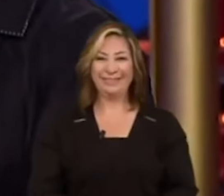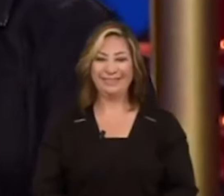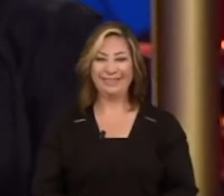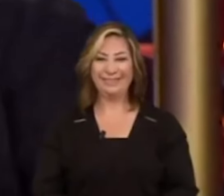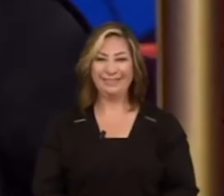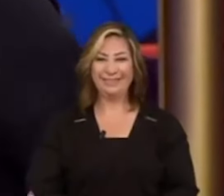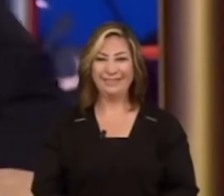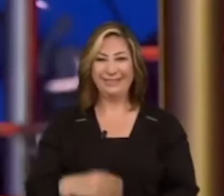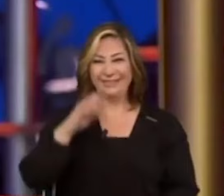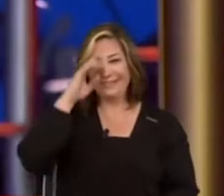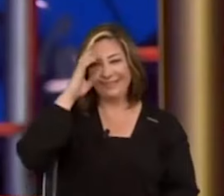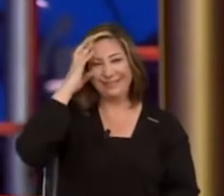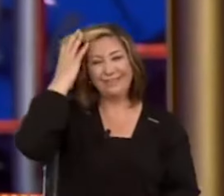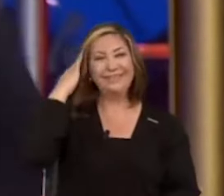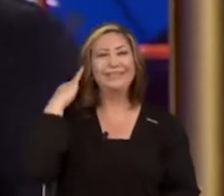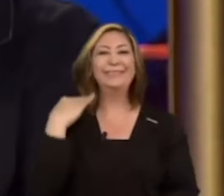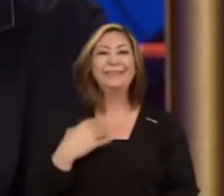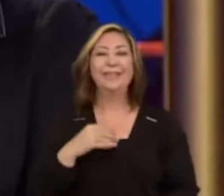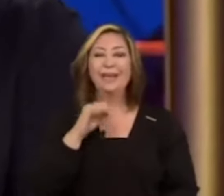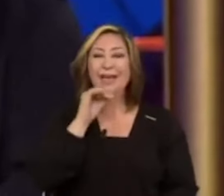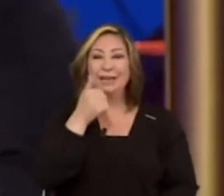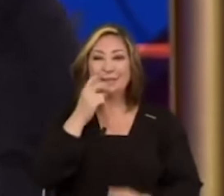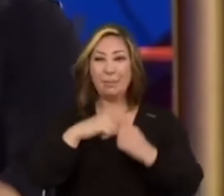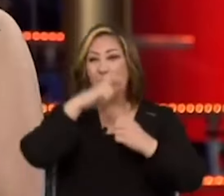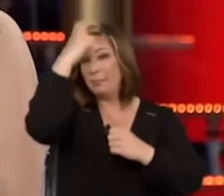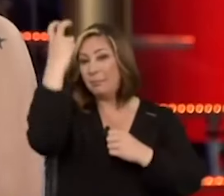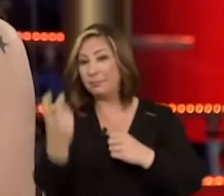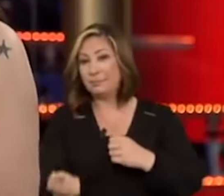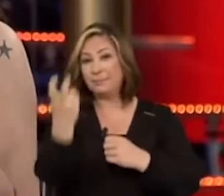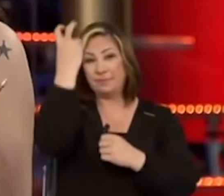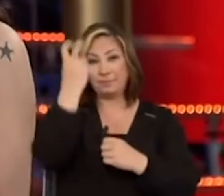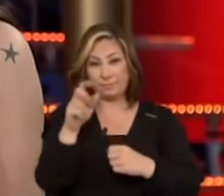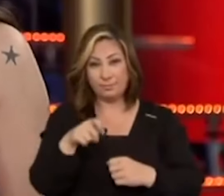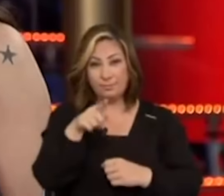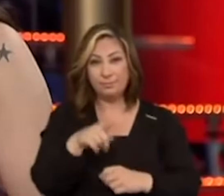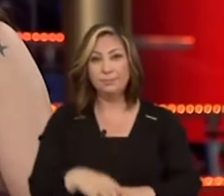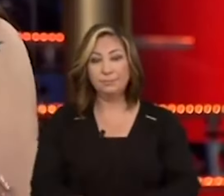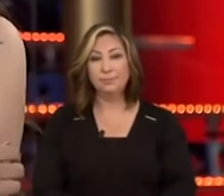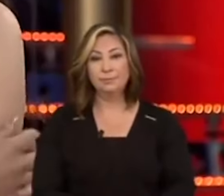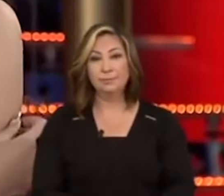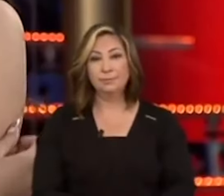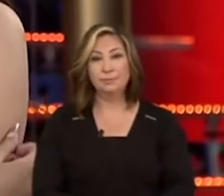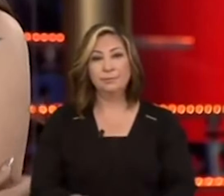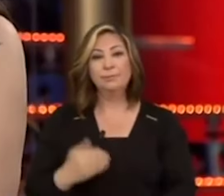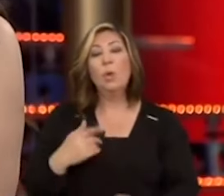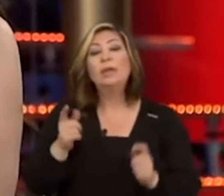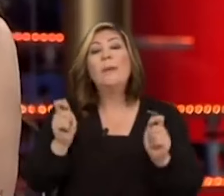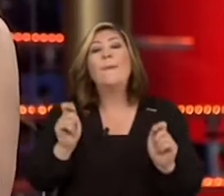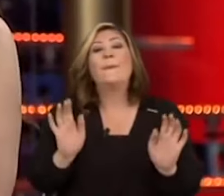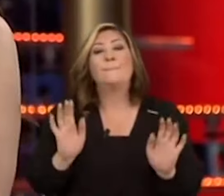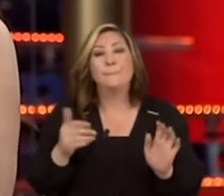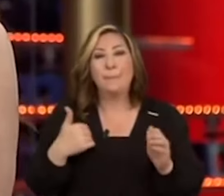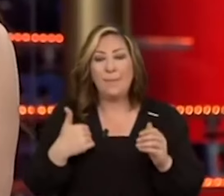İş değişti tabii. Hiç bungee jumping yaptınız mı? Ben asla öyle şeyler yapamam